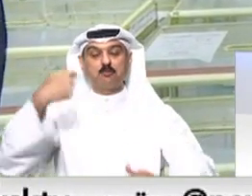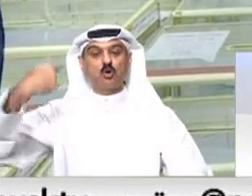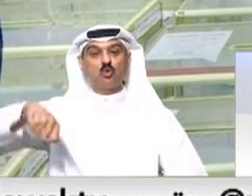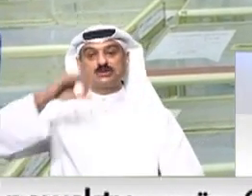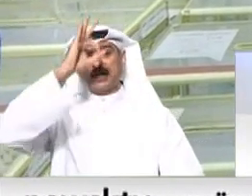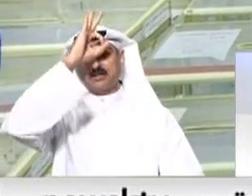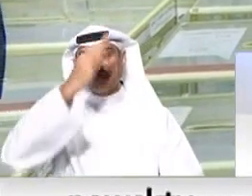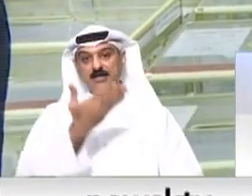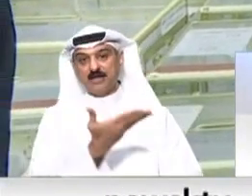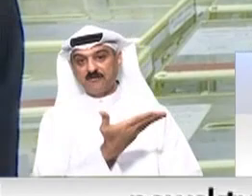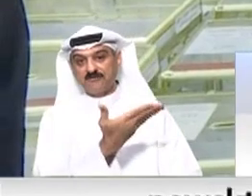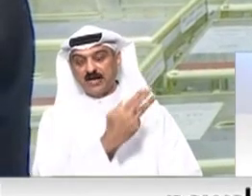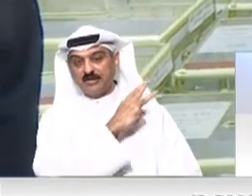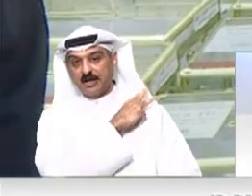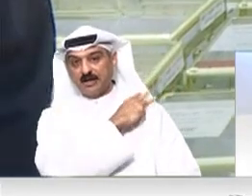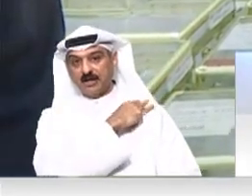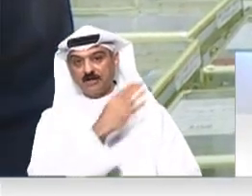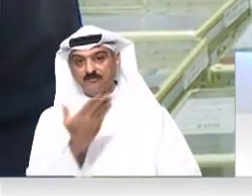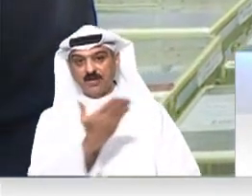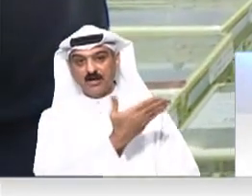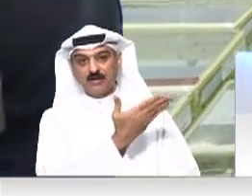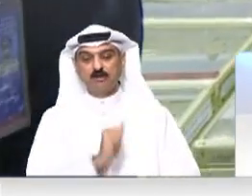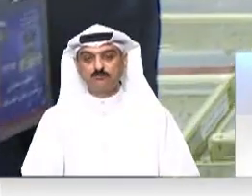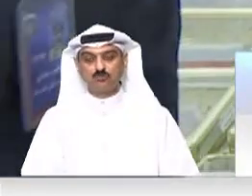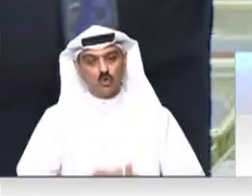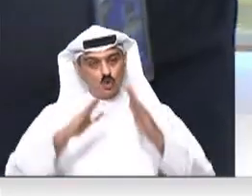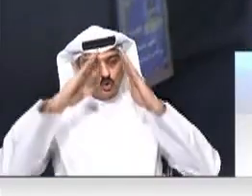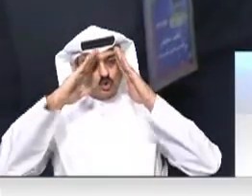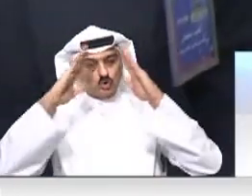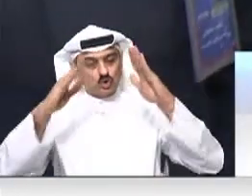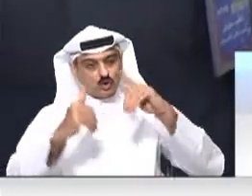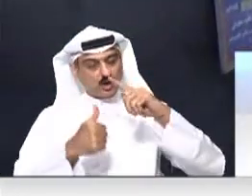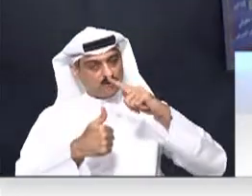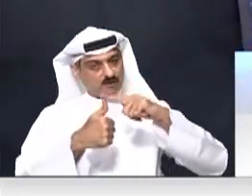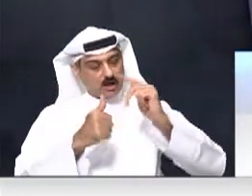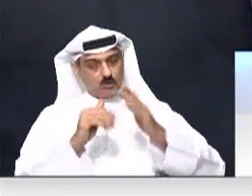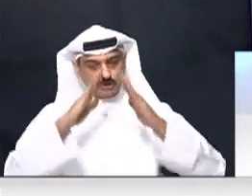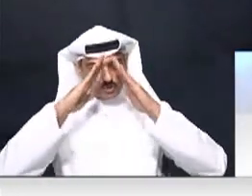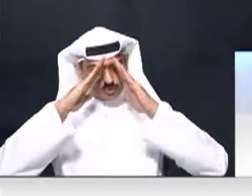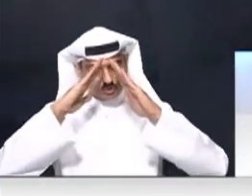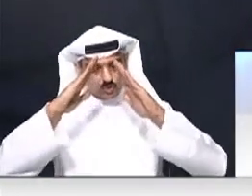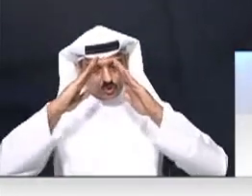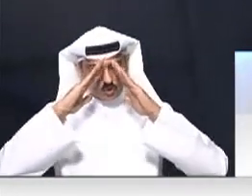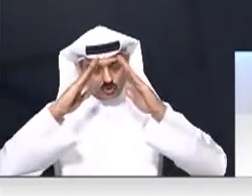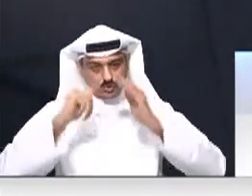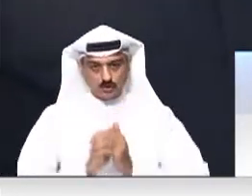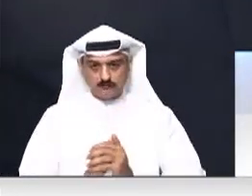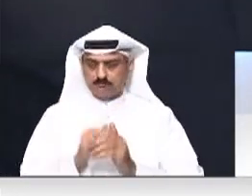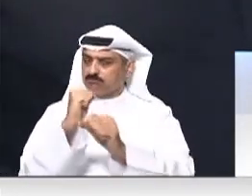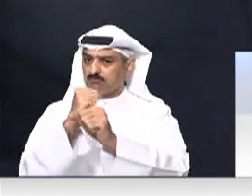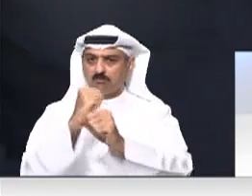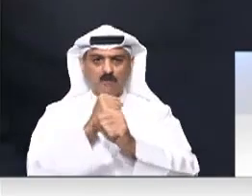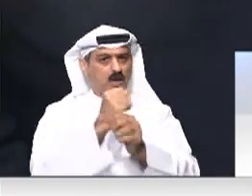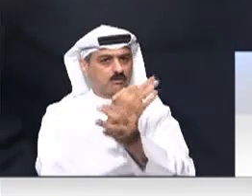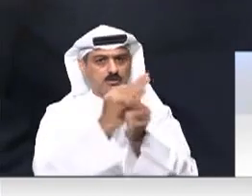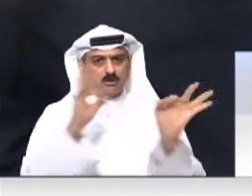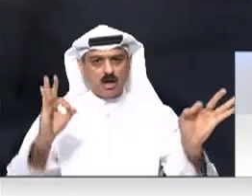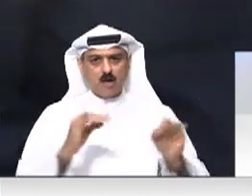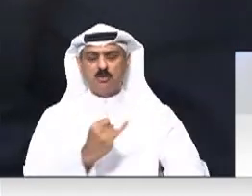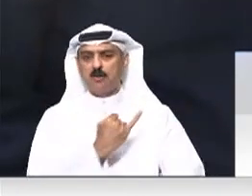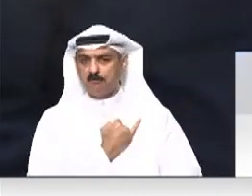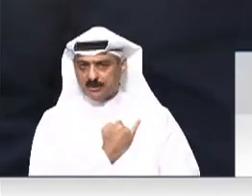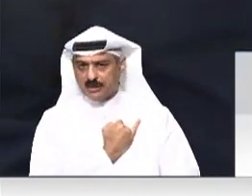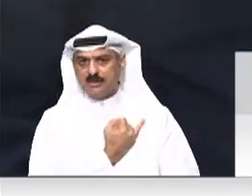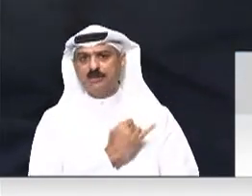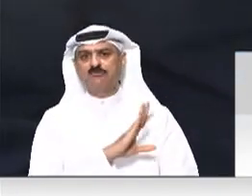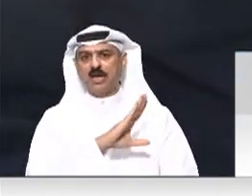الداخلية. نقيب حسن، شكر لك على تلبية هذه الدعوة. كل الشكر على جميع العاملين من المدنيين والعسكريين